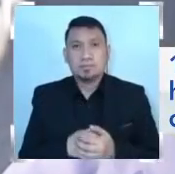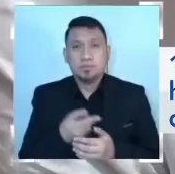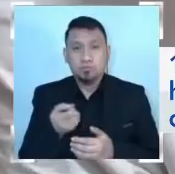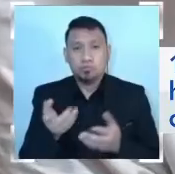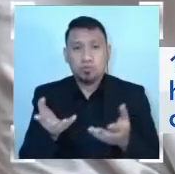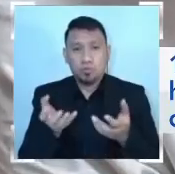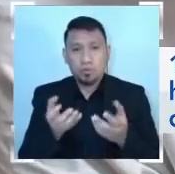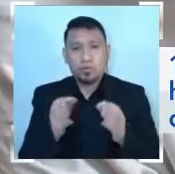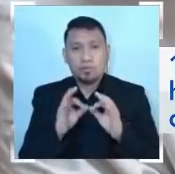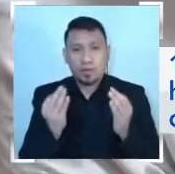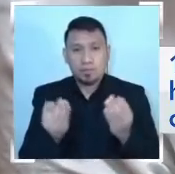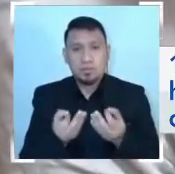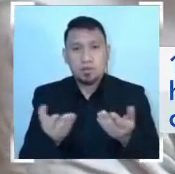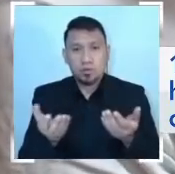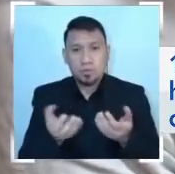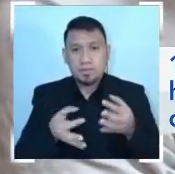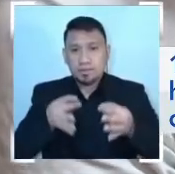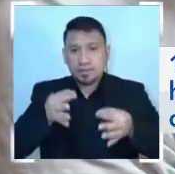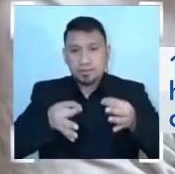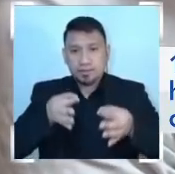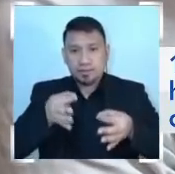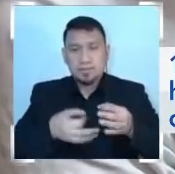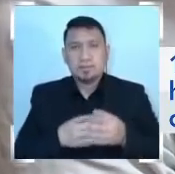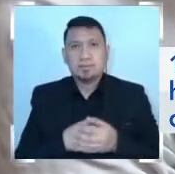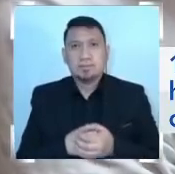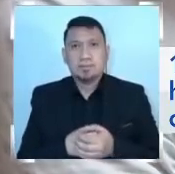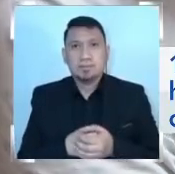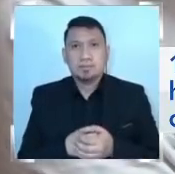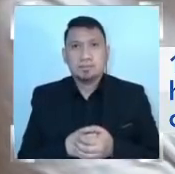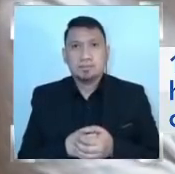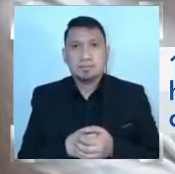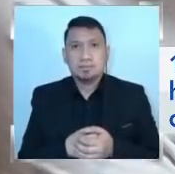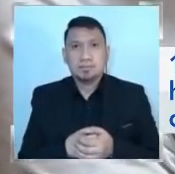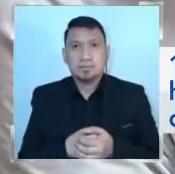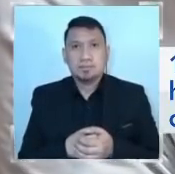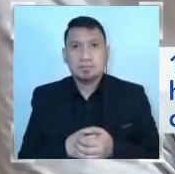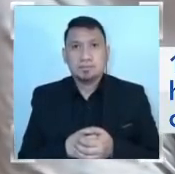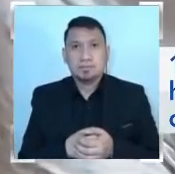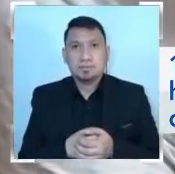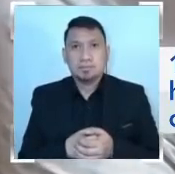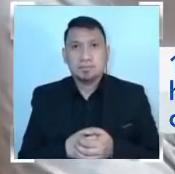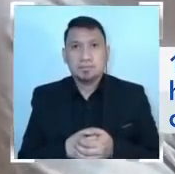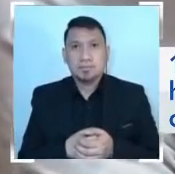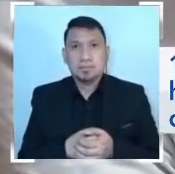RR. Nakikusap ako sa inyo mga brad, tulungan niyo si RR.